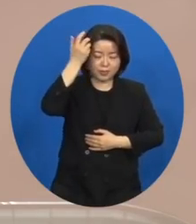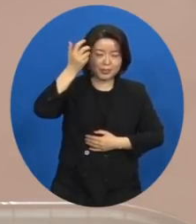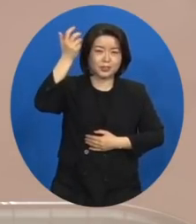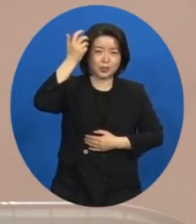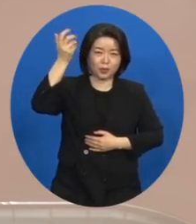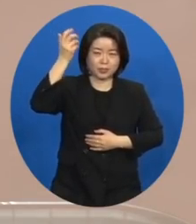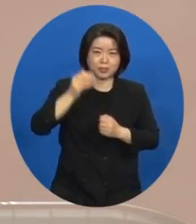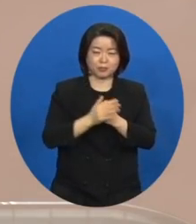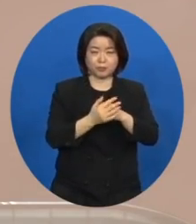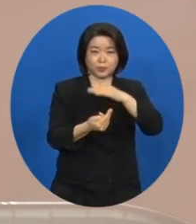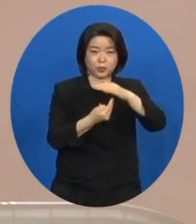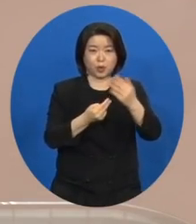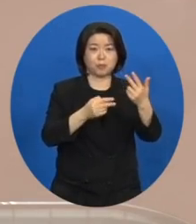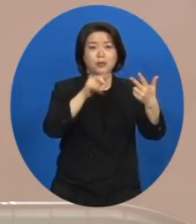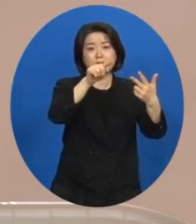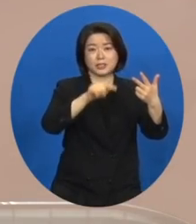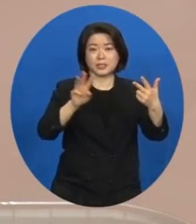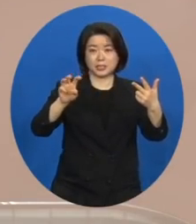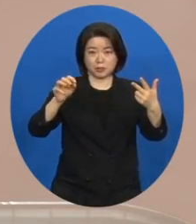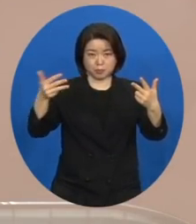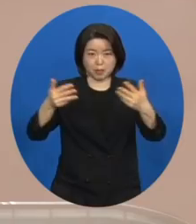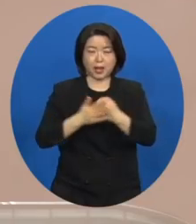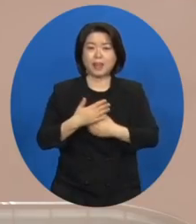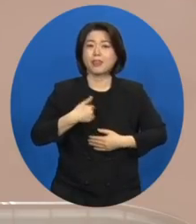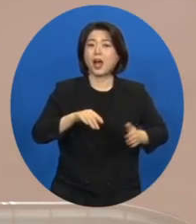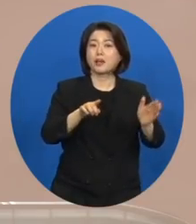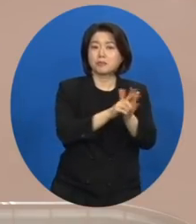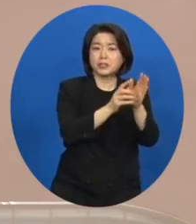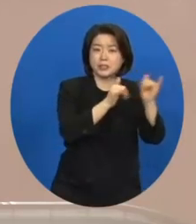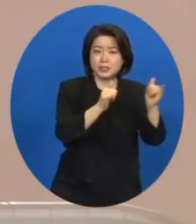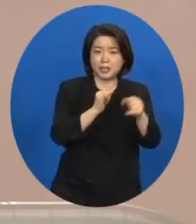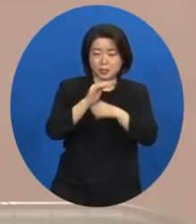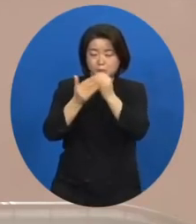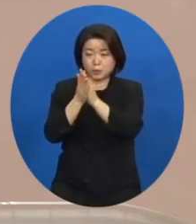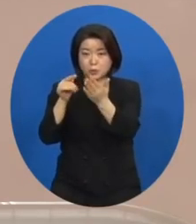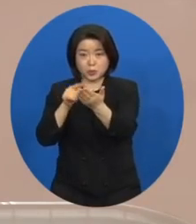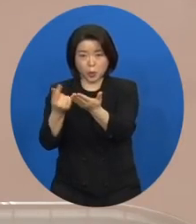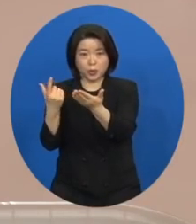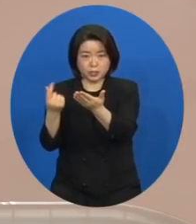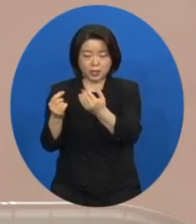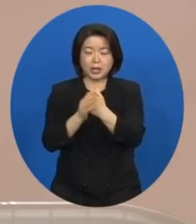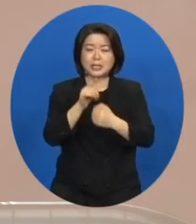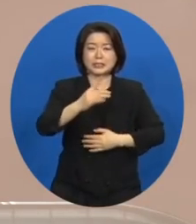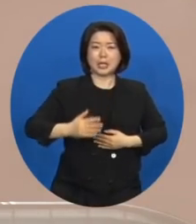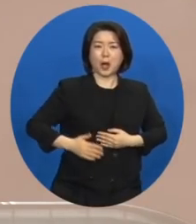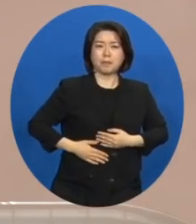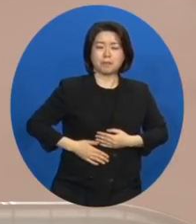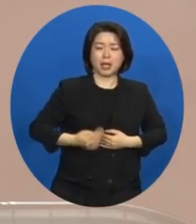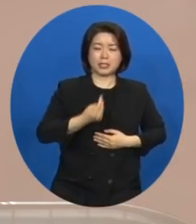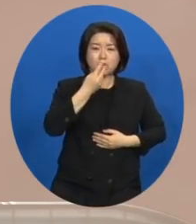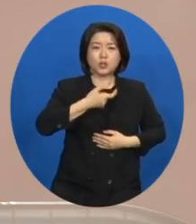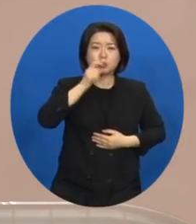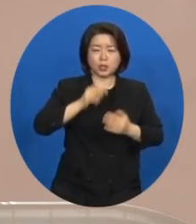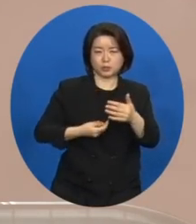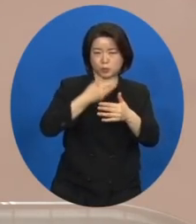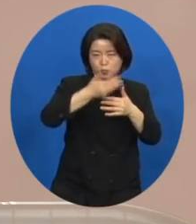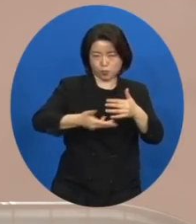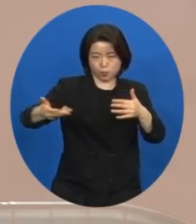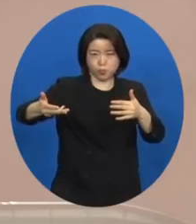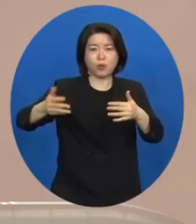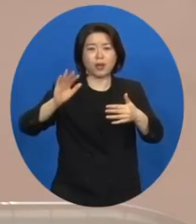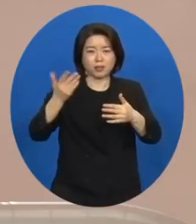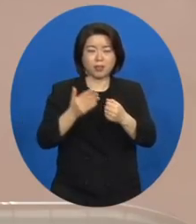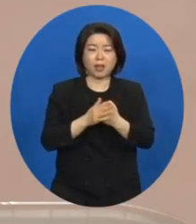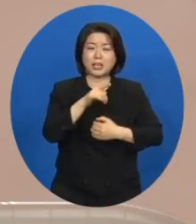연금 7장 38 절에 이렇게 돼 있어 나를 믿는 사람은 성경에 말한 바와 같이 그의 배에서 생수가 강물처럼 흘러 나올 것이다